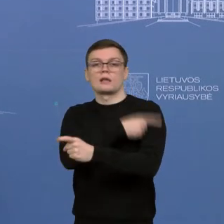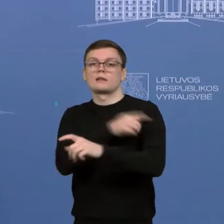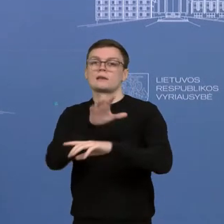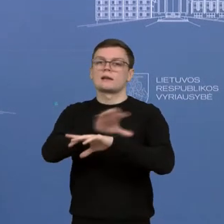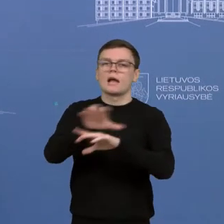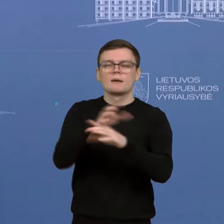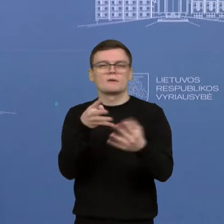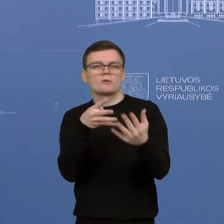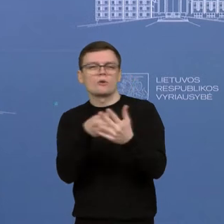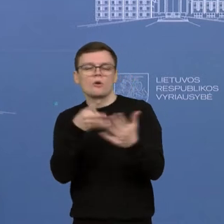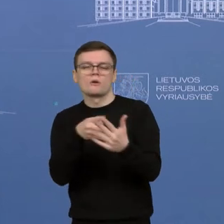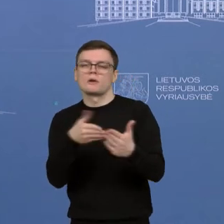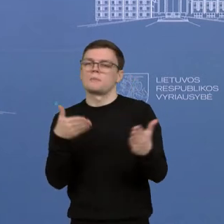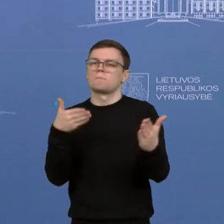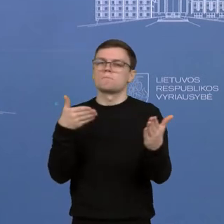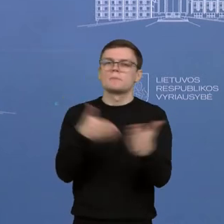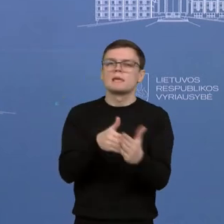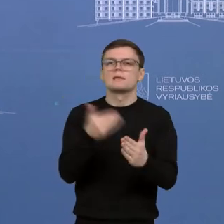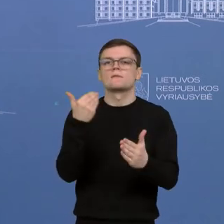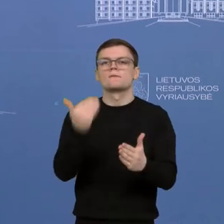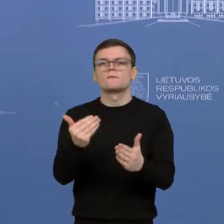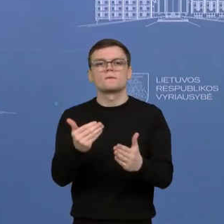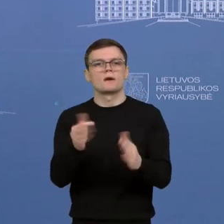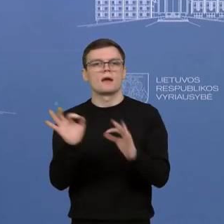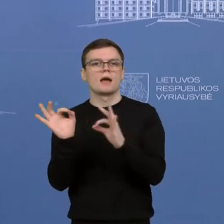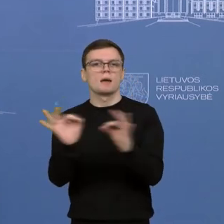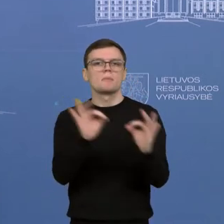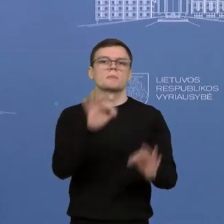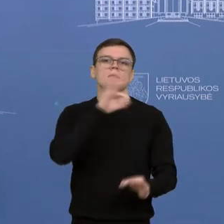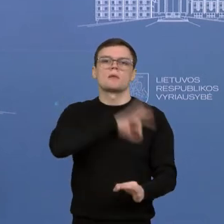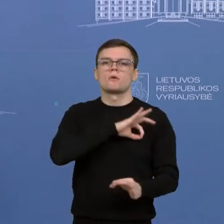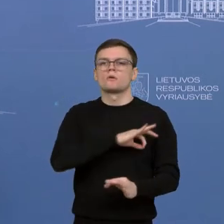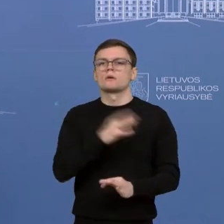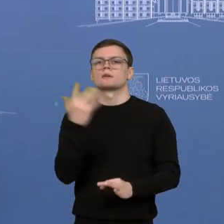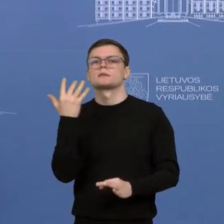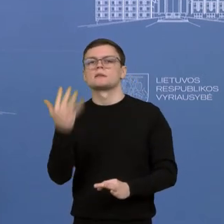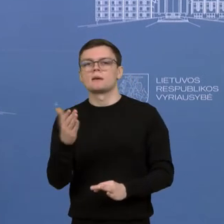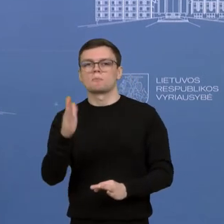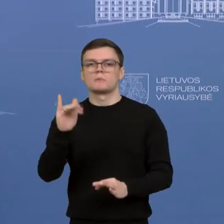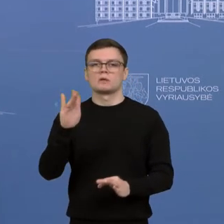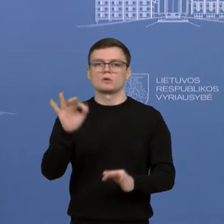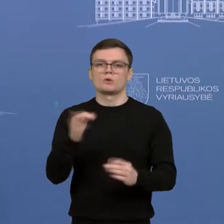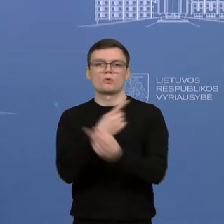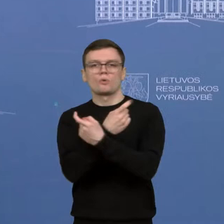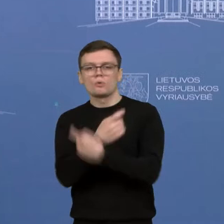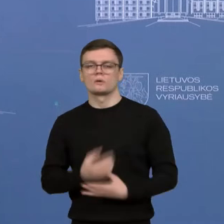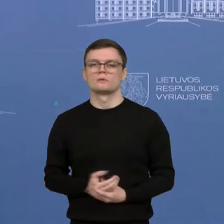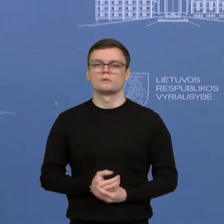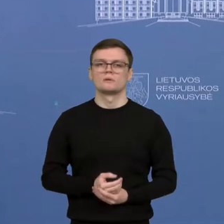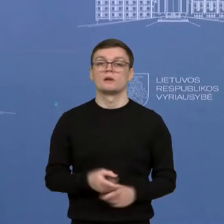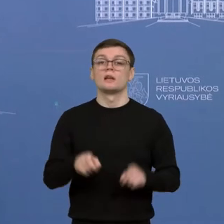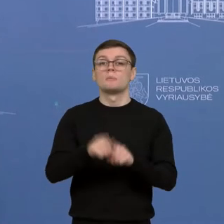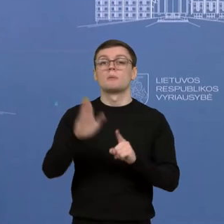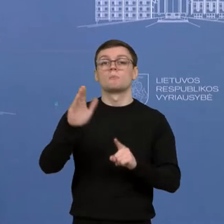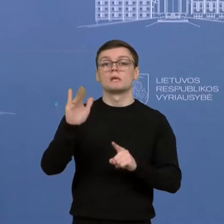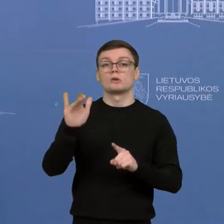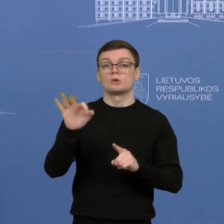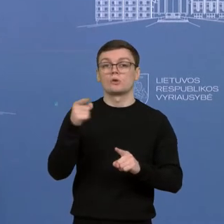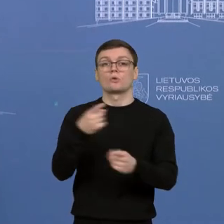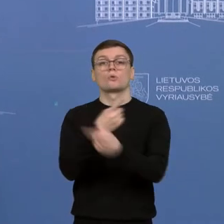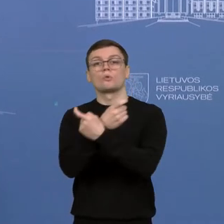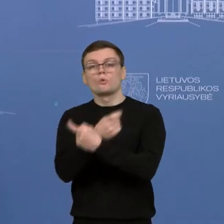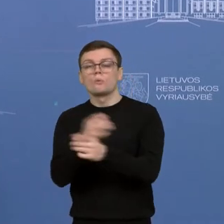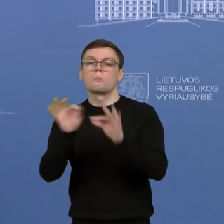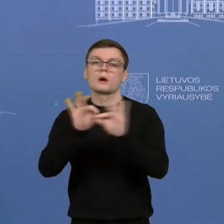minimalaus prastos kokybės biokūro kiekio naudojimo, taip pat biokūro pasiūlos didinimas ir taip pat skiriama